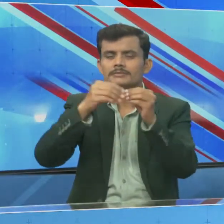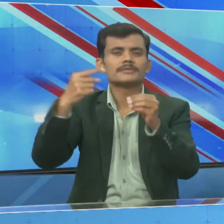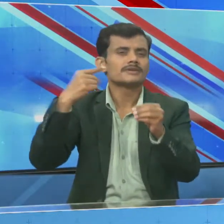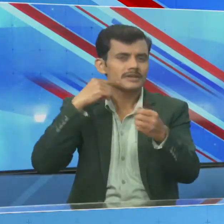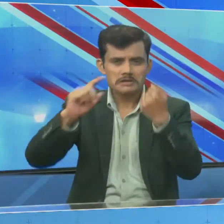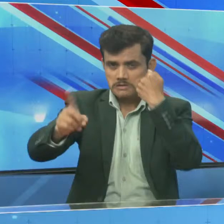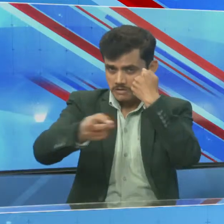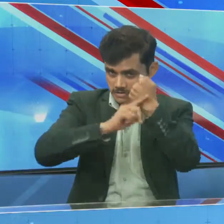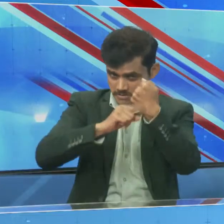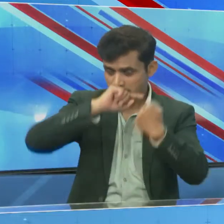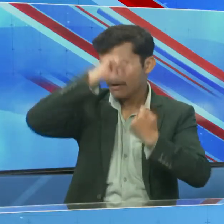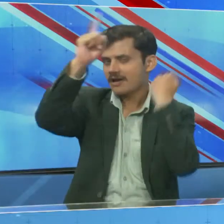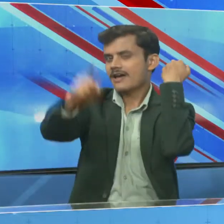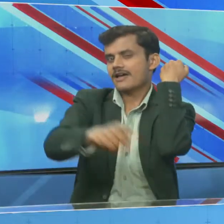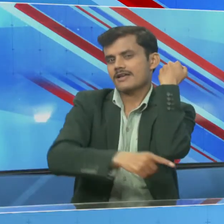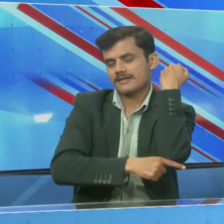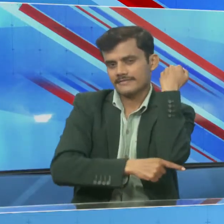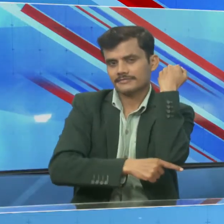था।